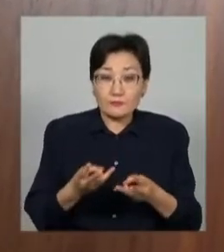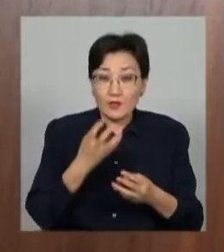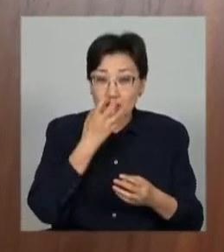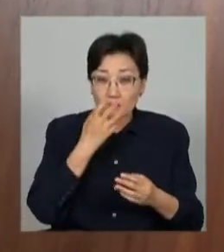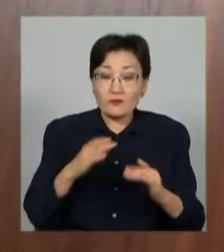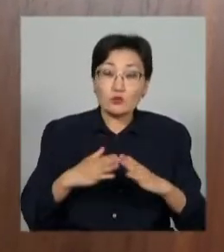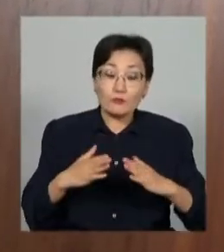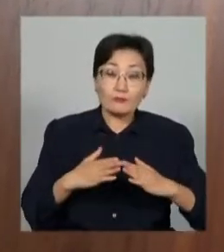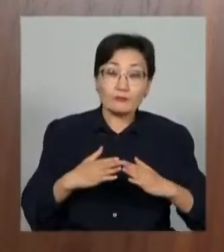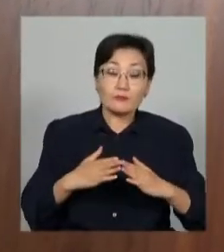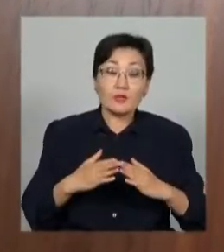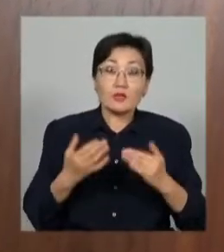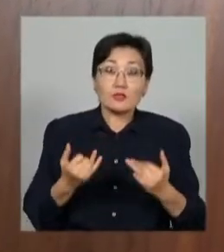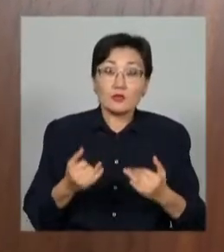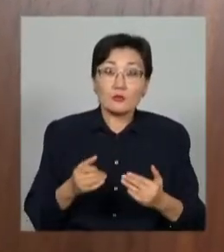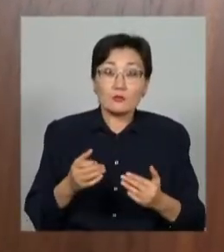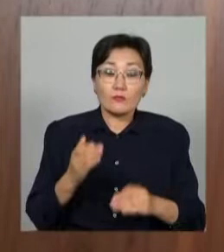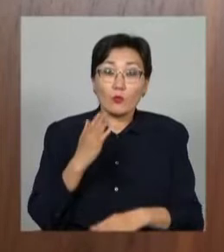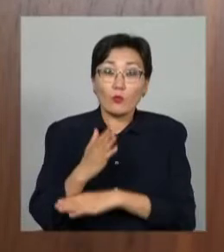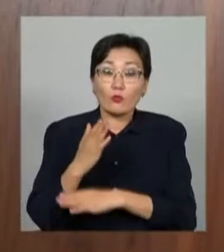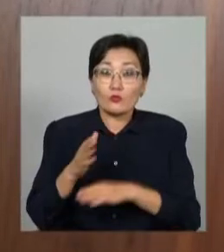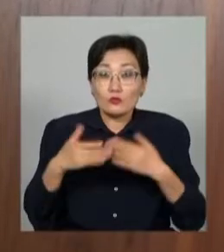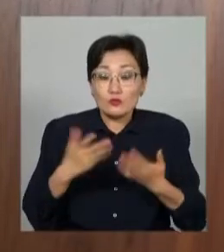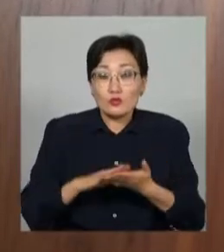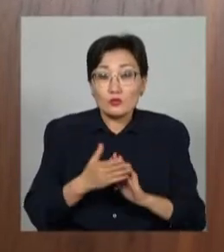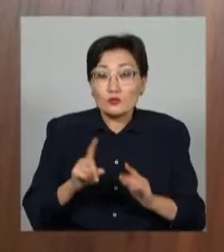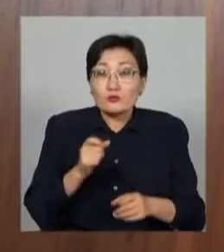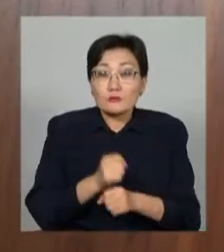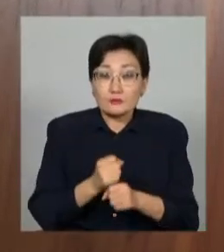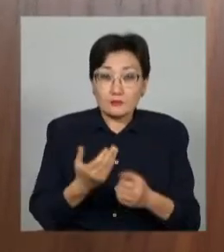согревать дом. Сейчас... А отын табылмай қалса не істейсіздер сол кезде?